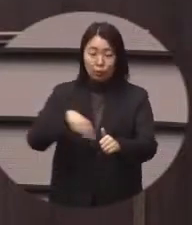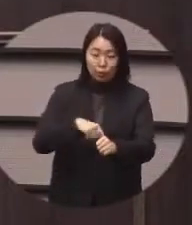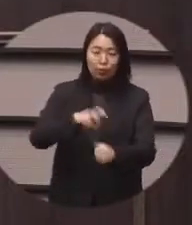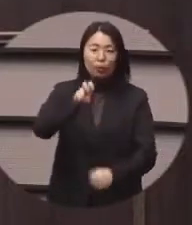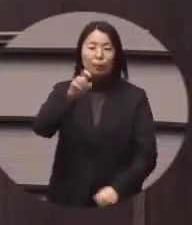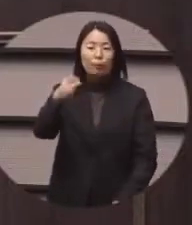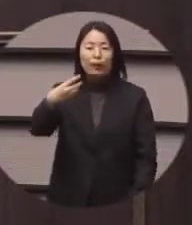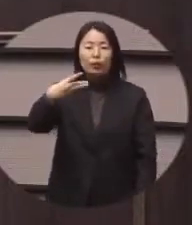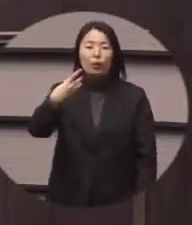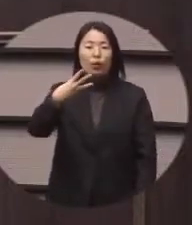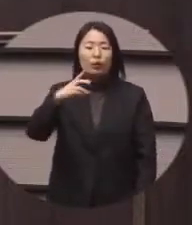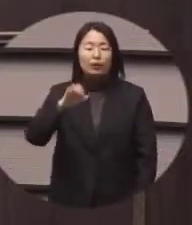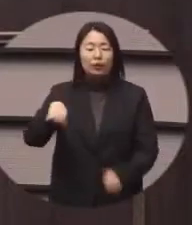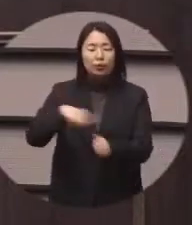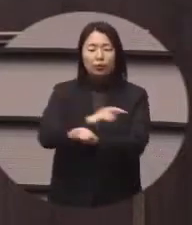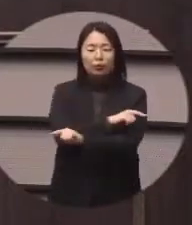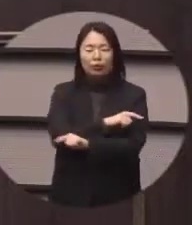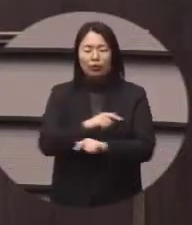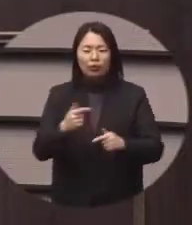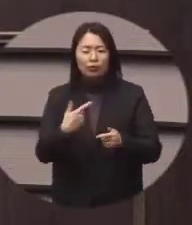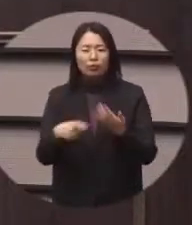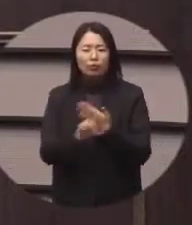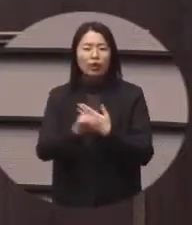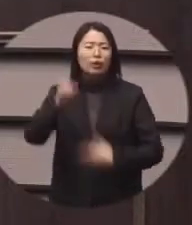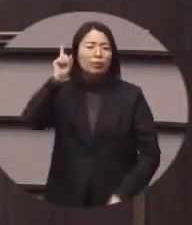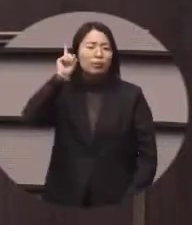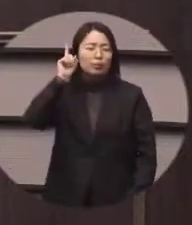등 미래 설계를 위한 꿈이룸 사업과